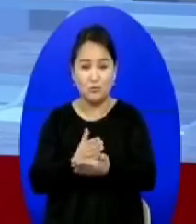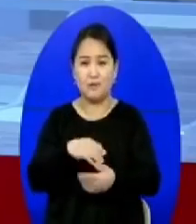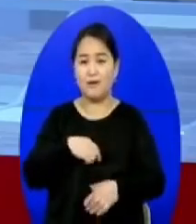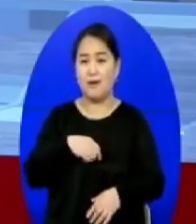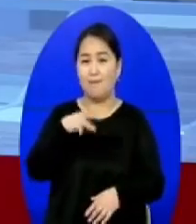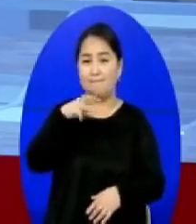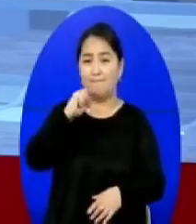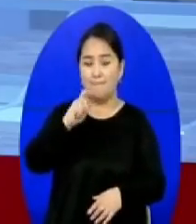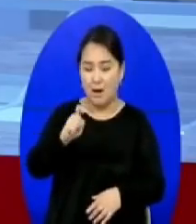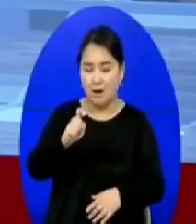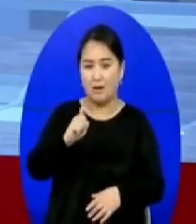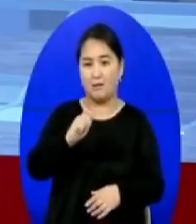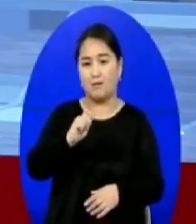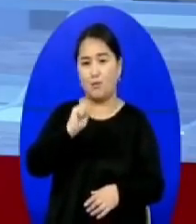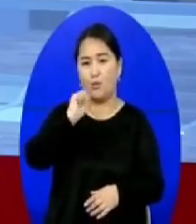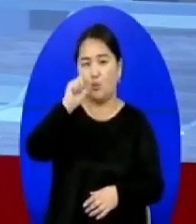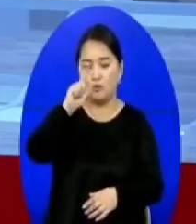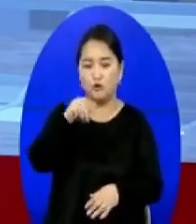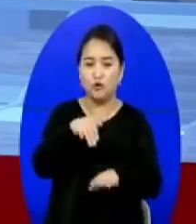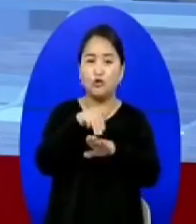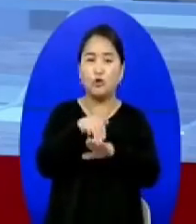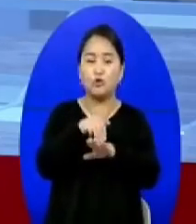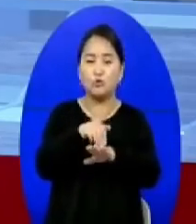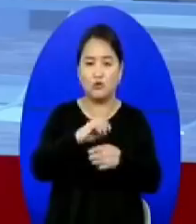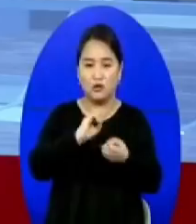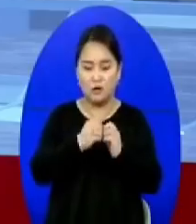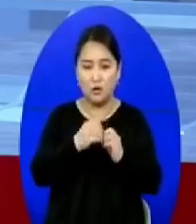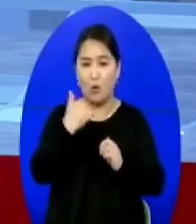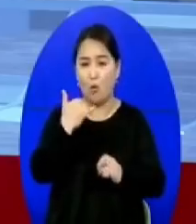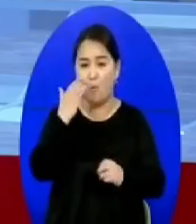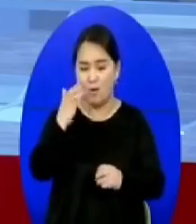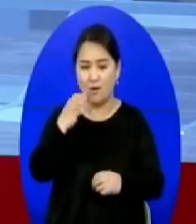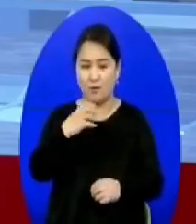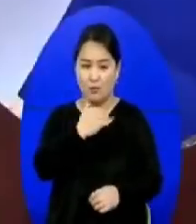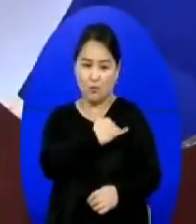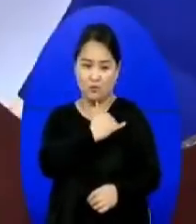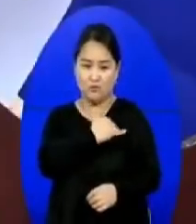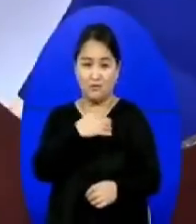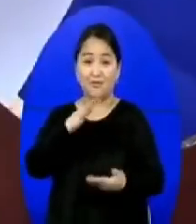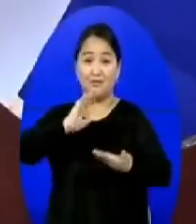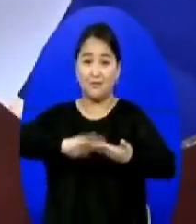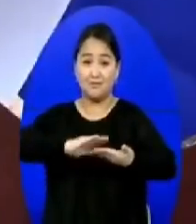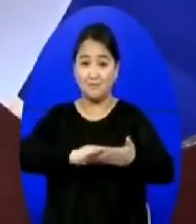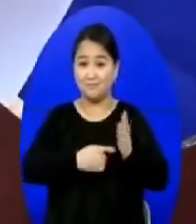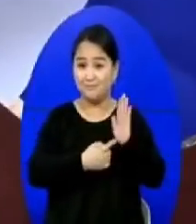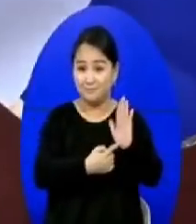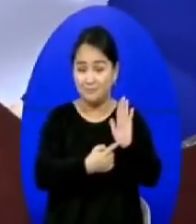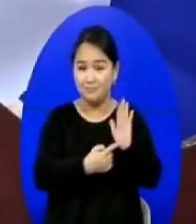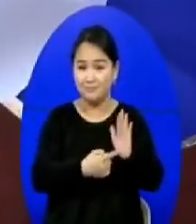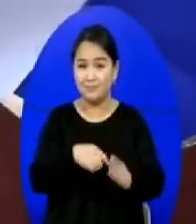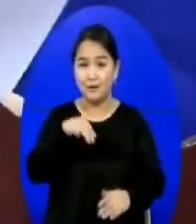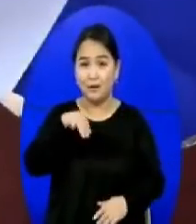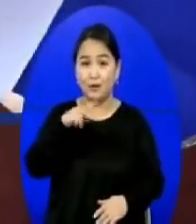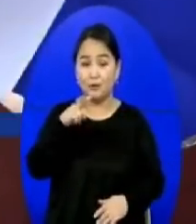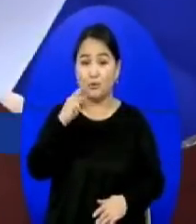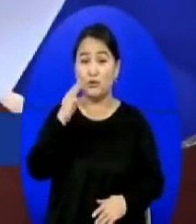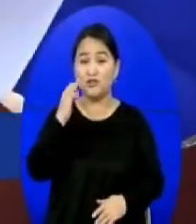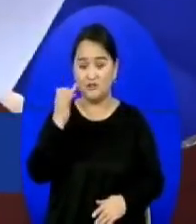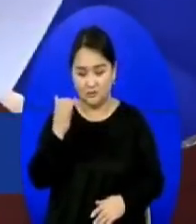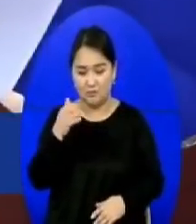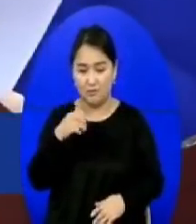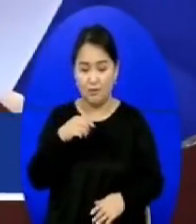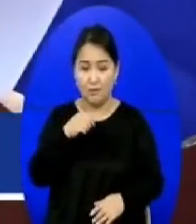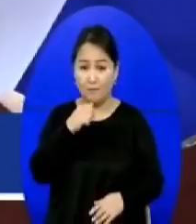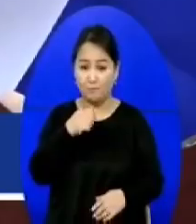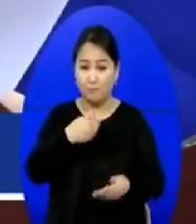махны үнийг тогтворжуулах ямар ажил хийж байгаагаа хотын удирдлагууд танилцуулсан байна. Төлс борлуулах цэгүүдийг